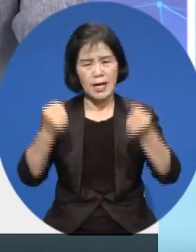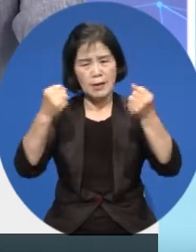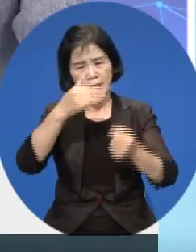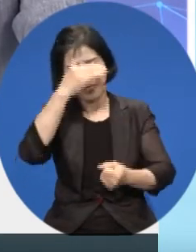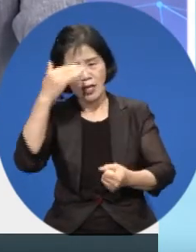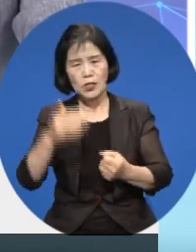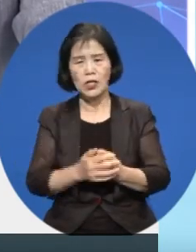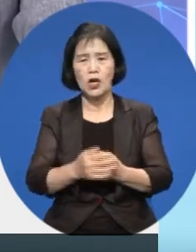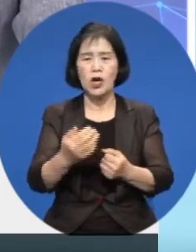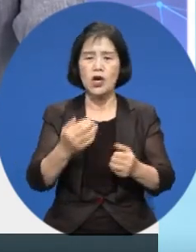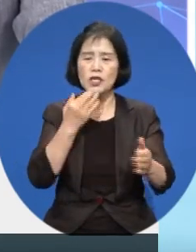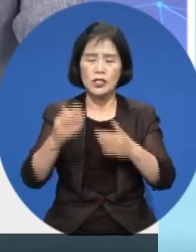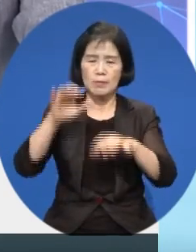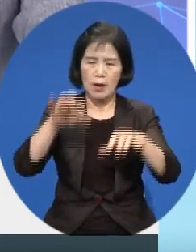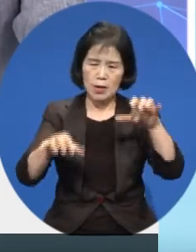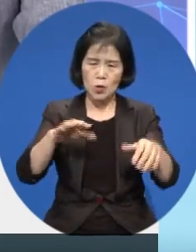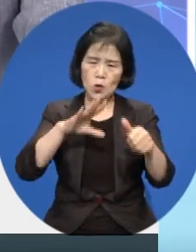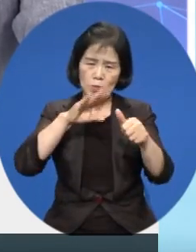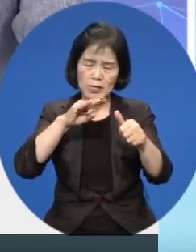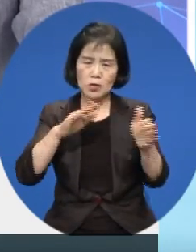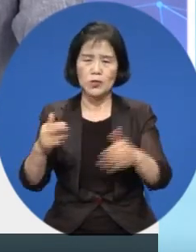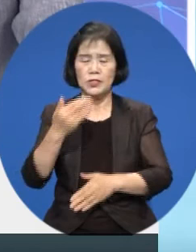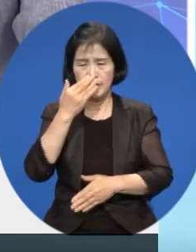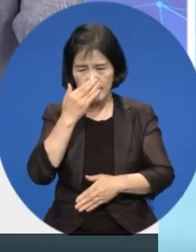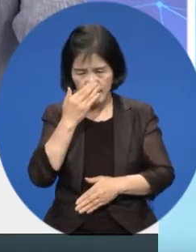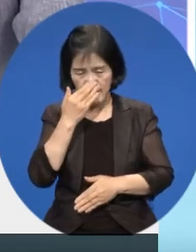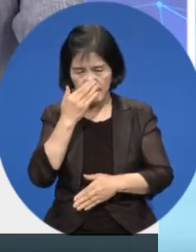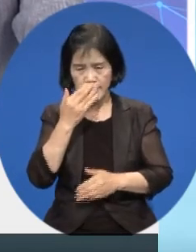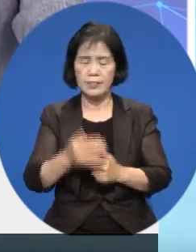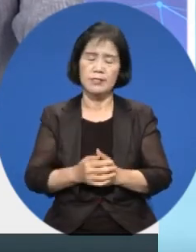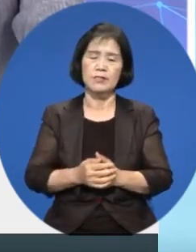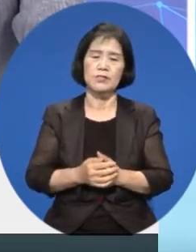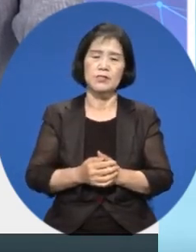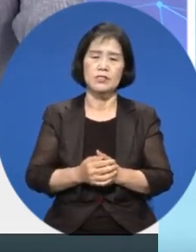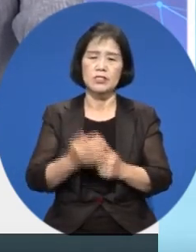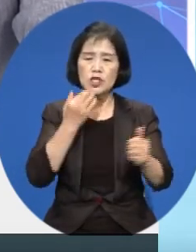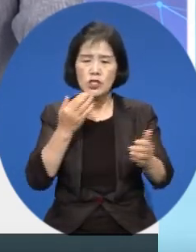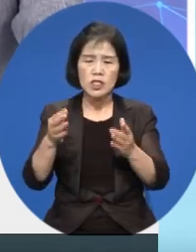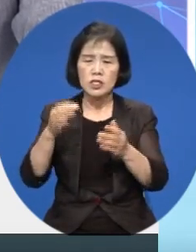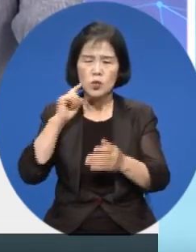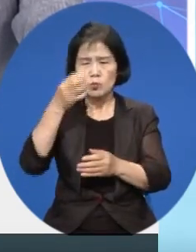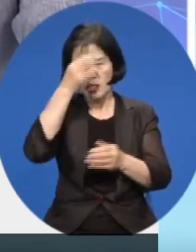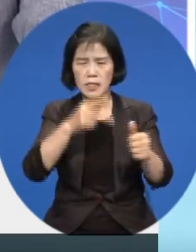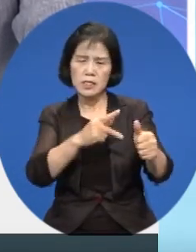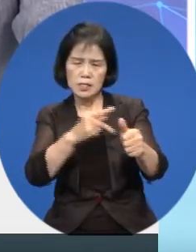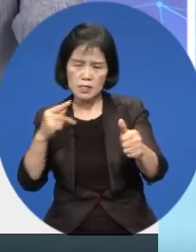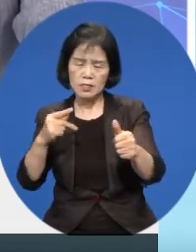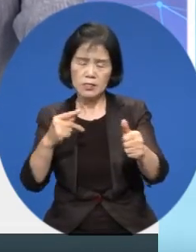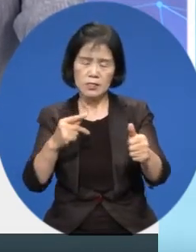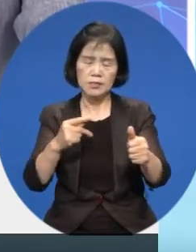경기 방 방콕 예술 방송 9 착한 여행 캠페인이 경기도의 인산 생 특례 보조 대출 사업 등이